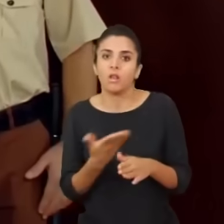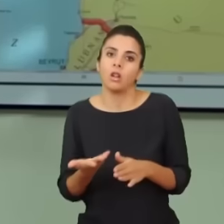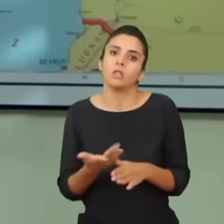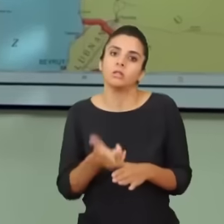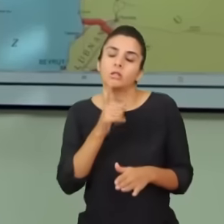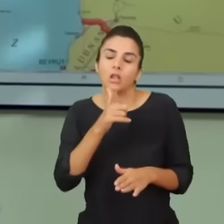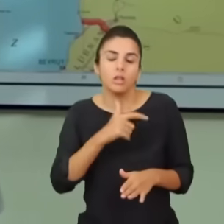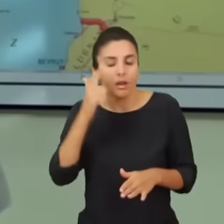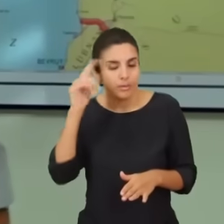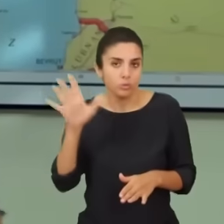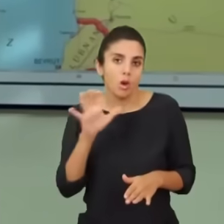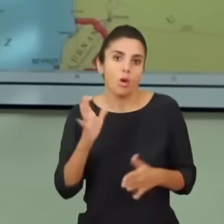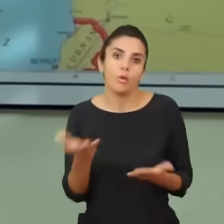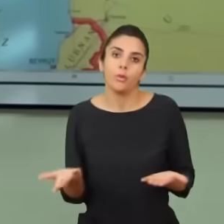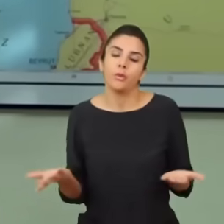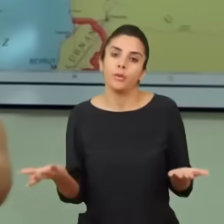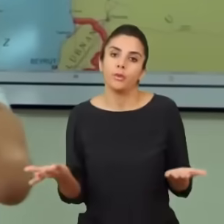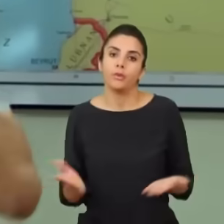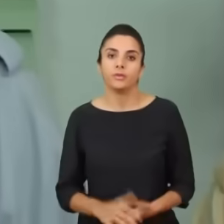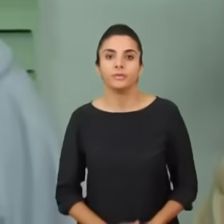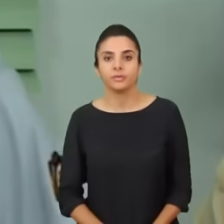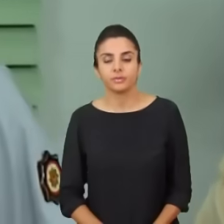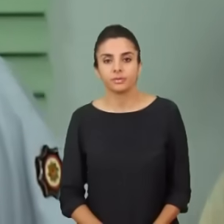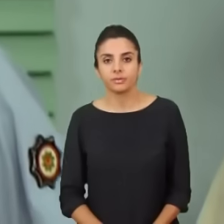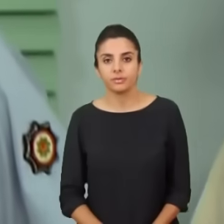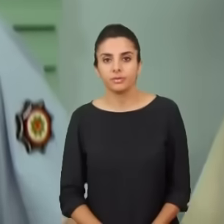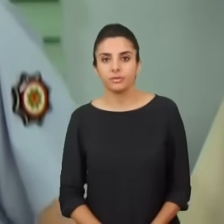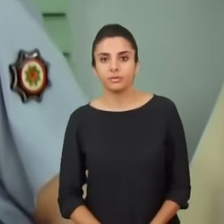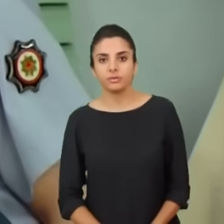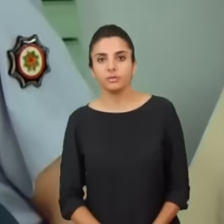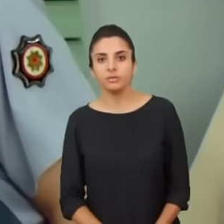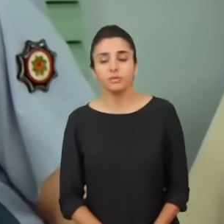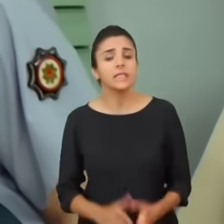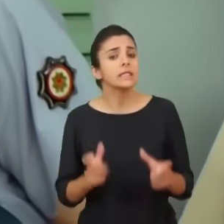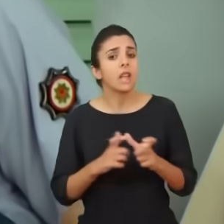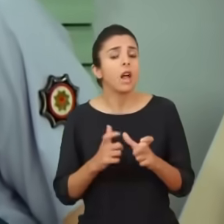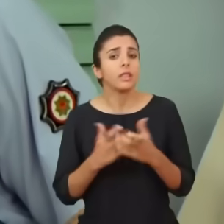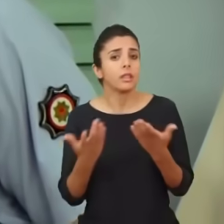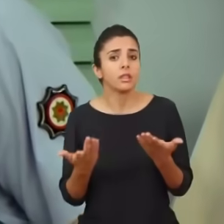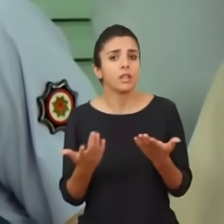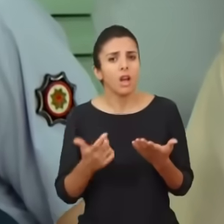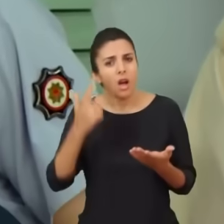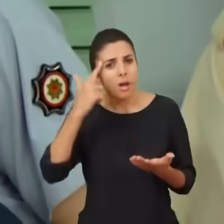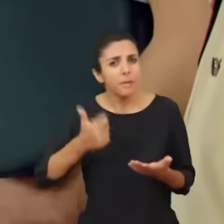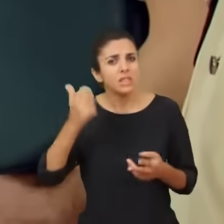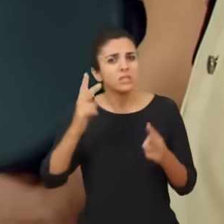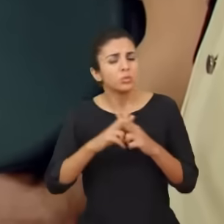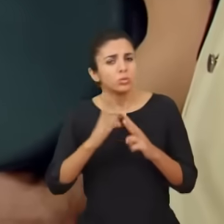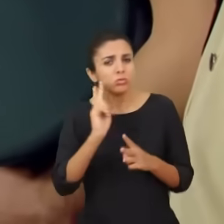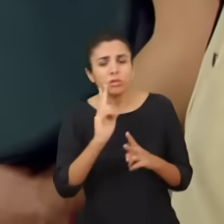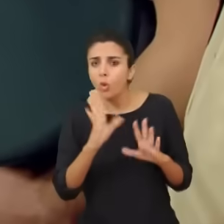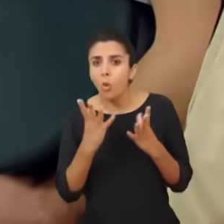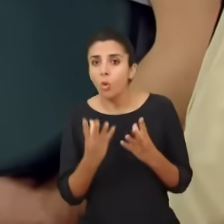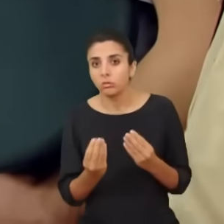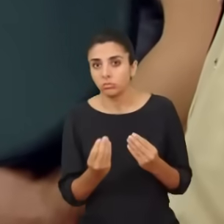ben. Rıza üst düğmesini çözerken Yusuf Selahattin'e eğildi. Selahattin, başkomiserime ne oldu?